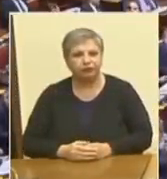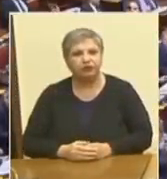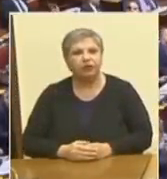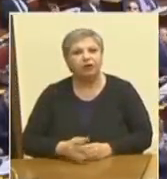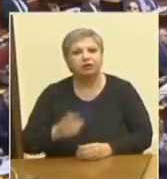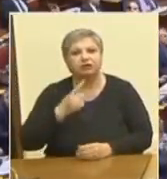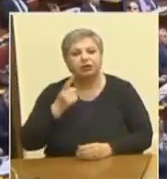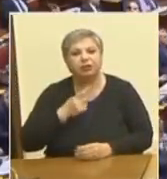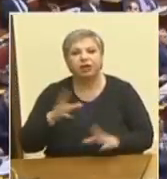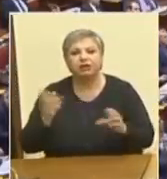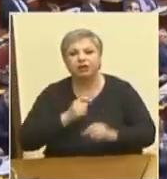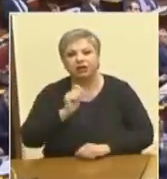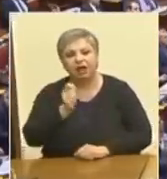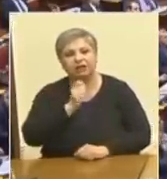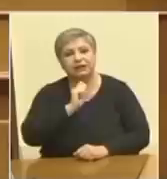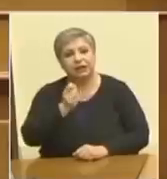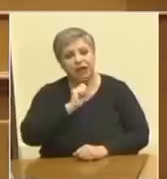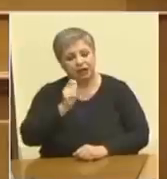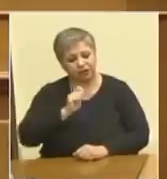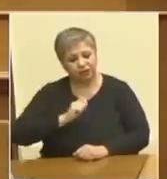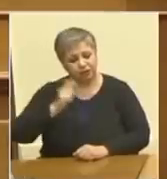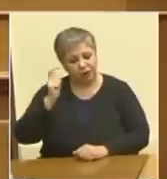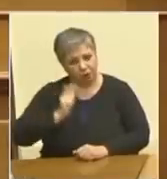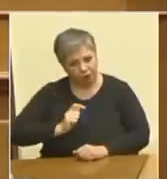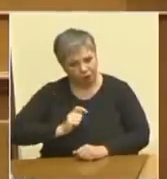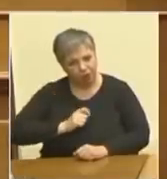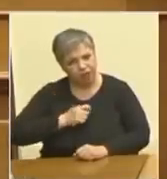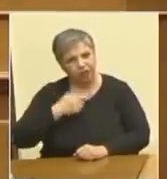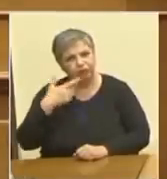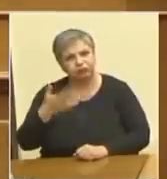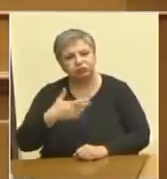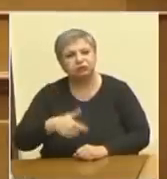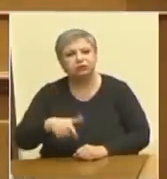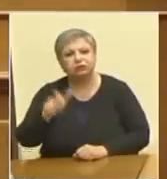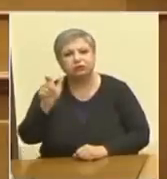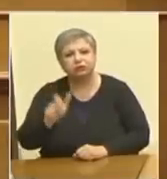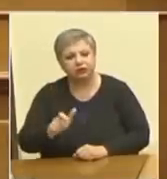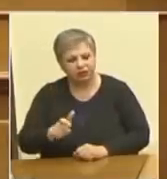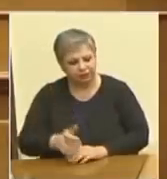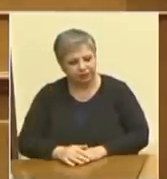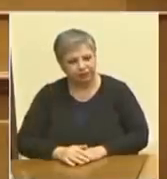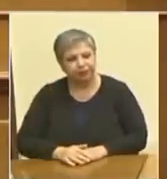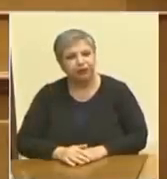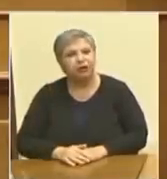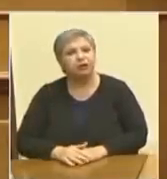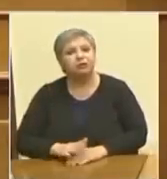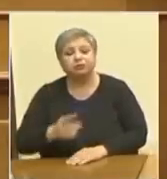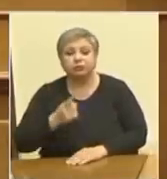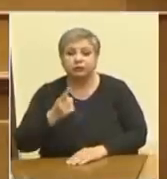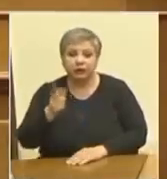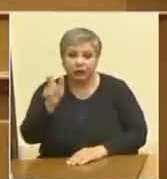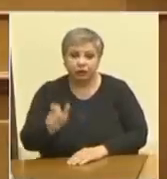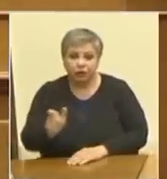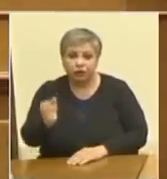Αναφερθήκατε σε μία συνέντευξη που έδωσα δήθεν στο Πολιτικό. Και μάλιστα είπατε